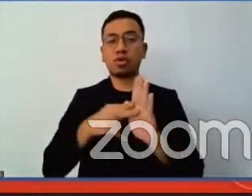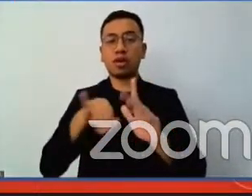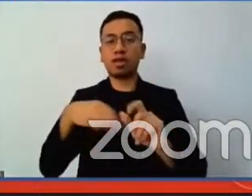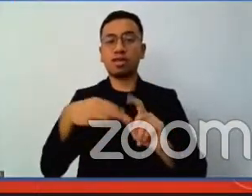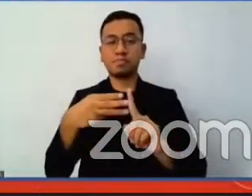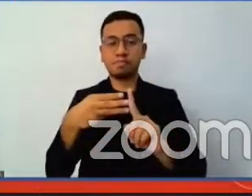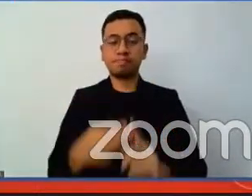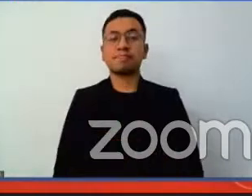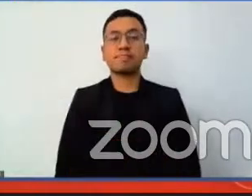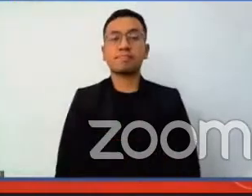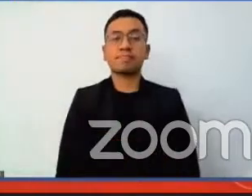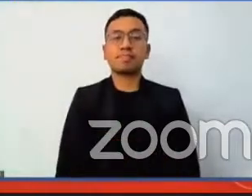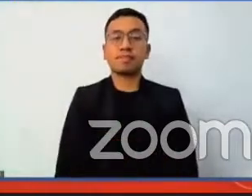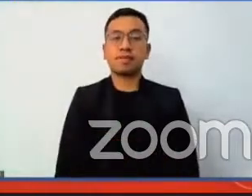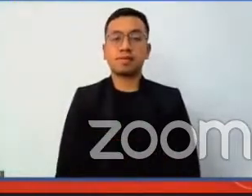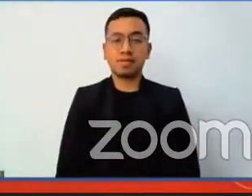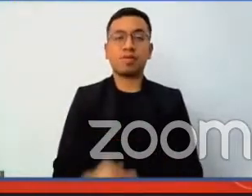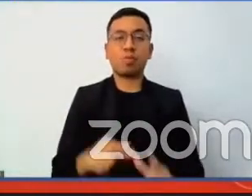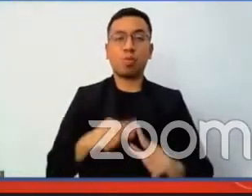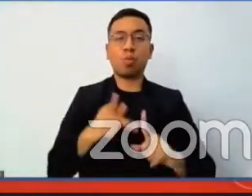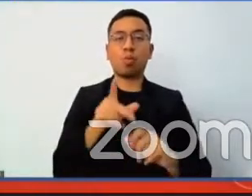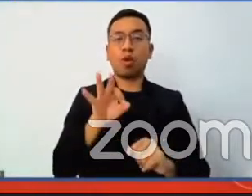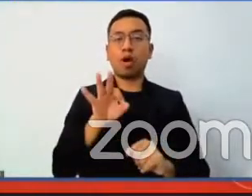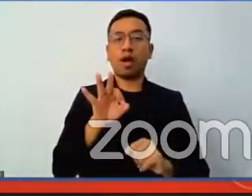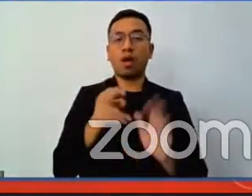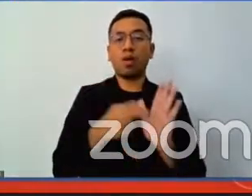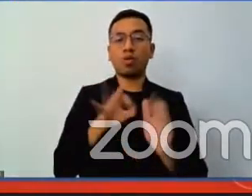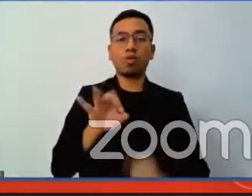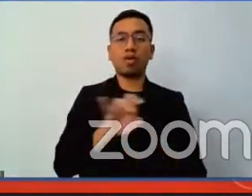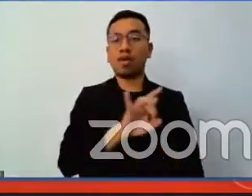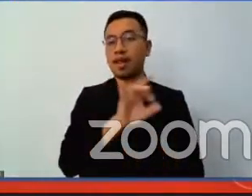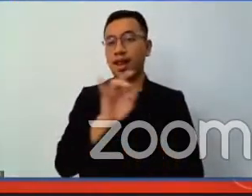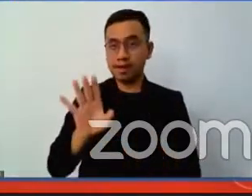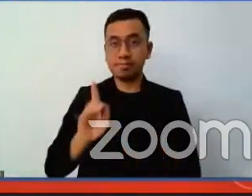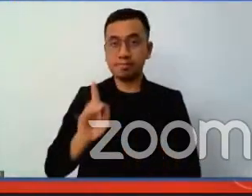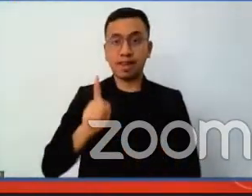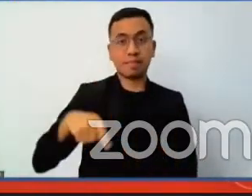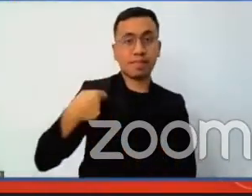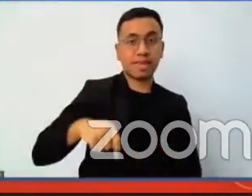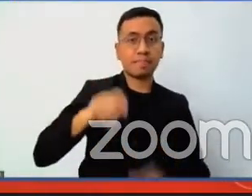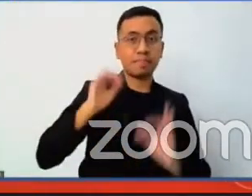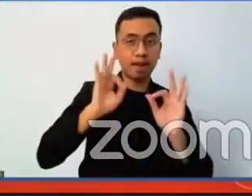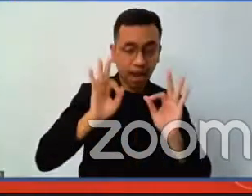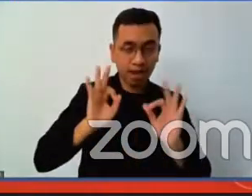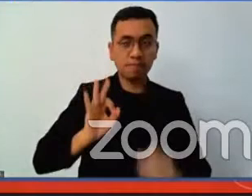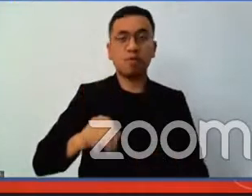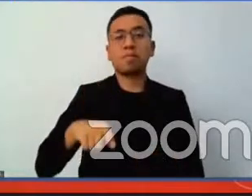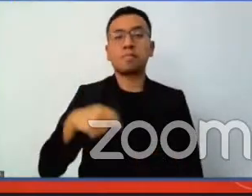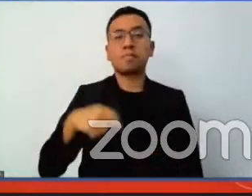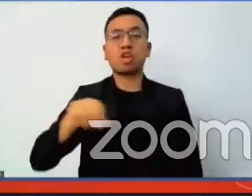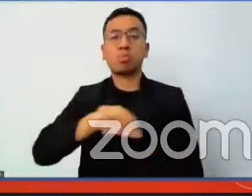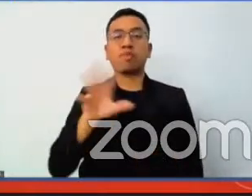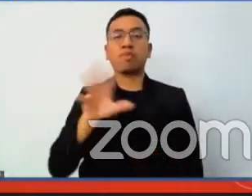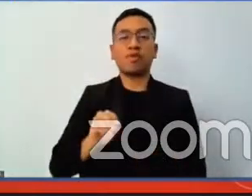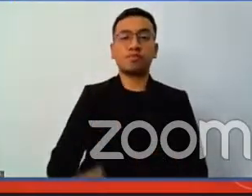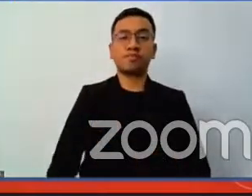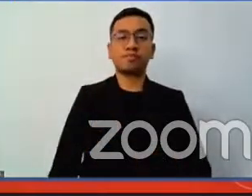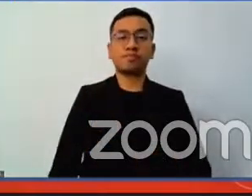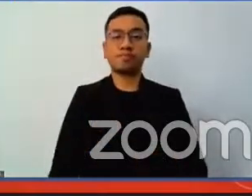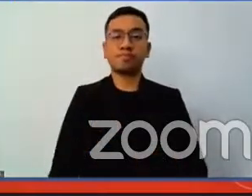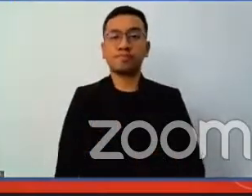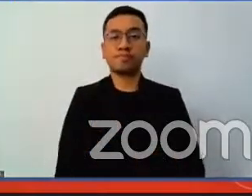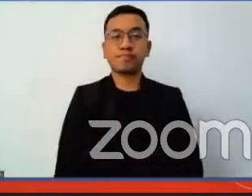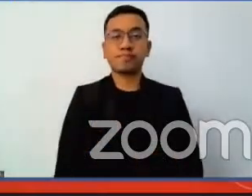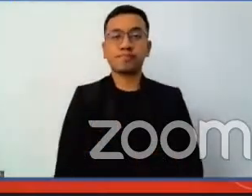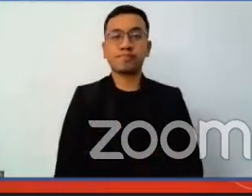Riza Wahono, dan kawan-kawan lain baik dari Kementerian Pendidikan maupun Kementerian Kominfo. Serta